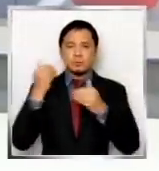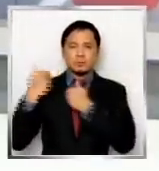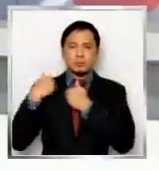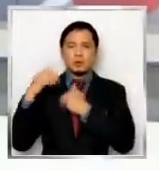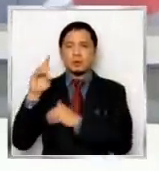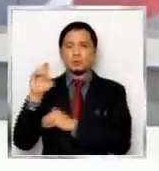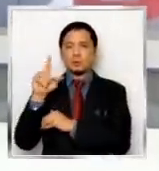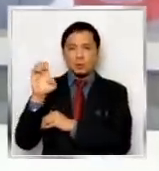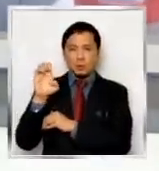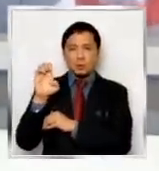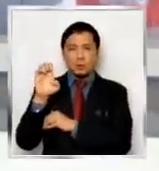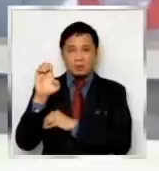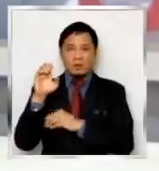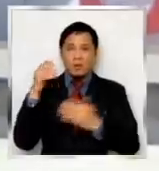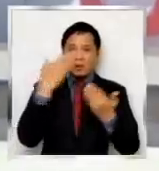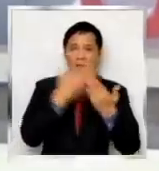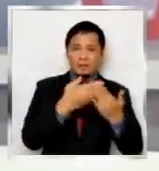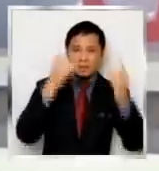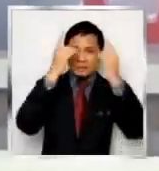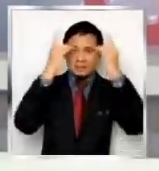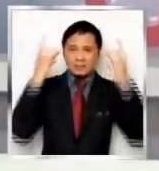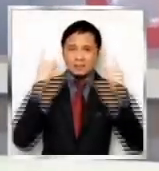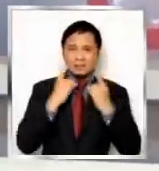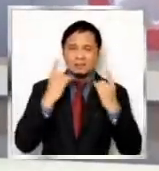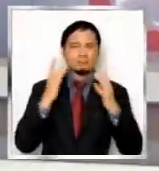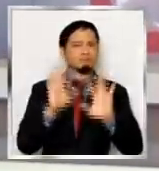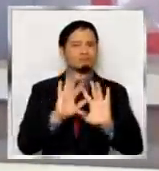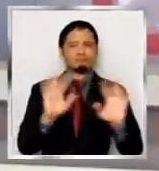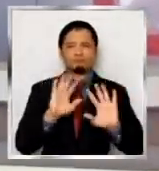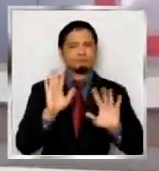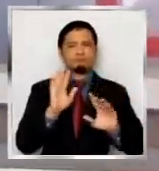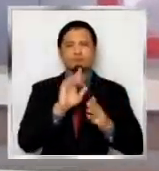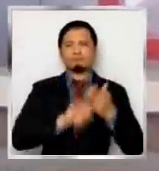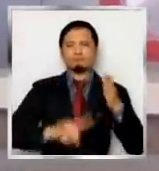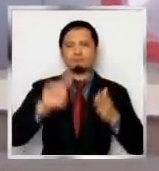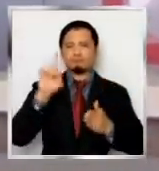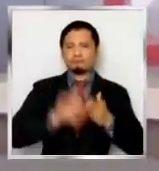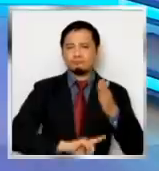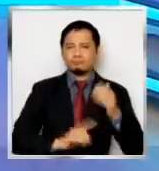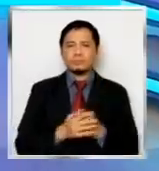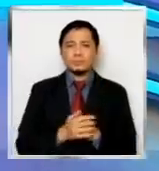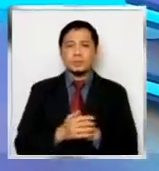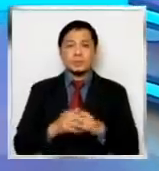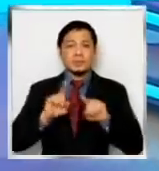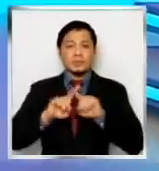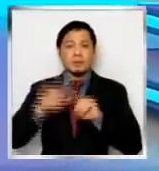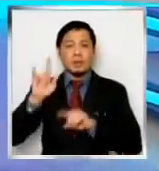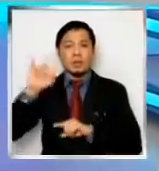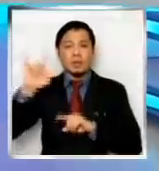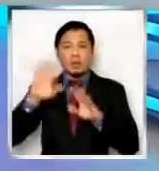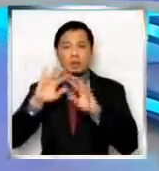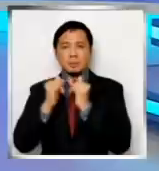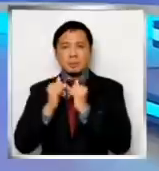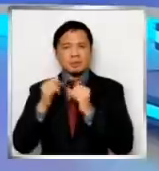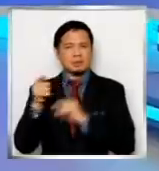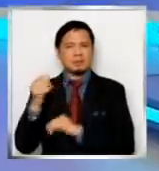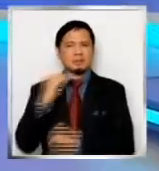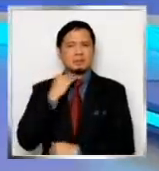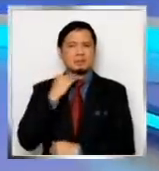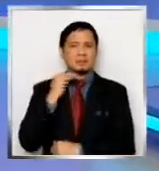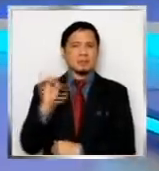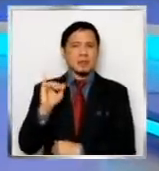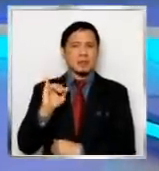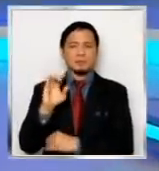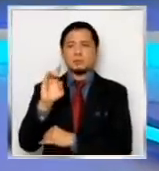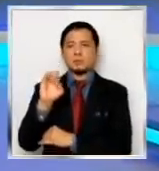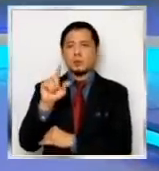nila, bakit daw walang anumang abiso sa kanila? Pati ilang airline, naipit din. Ang sabi naman ng DOLE, nagpapatupad sila